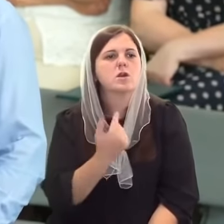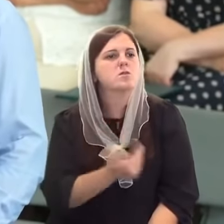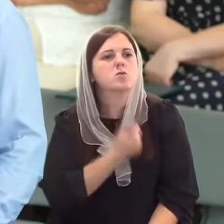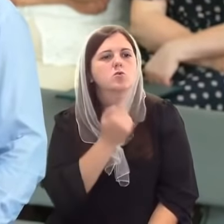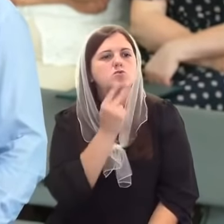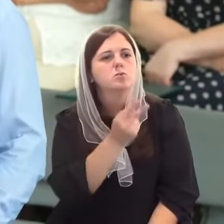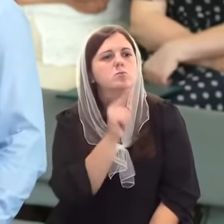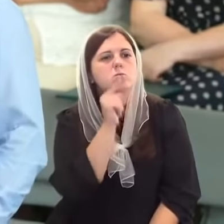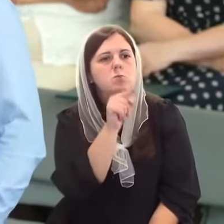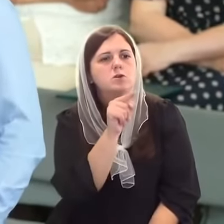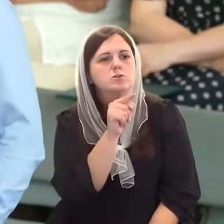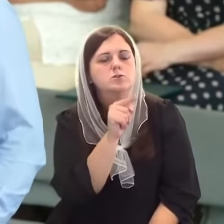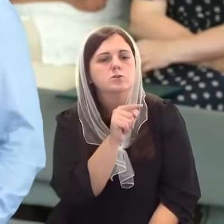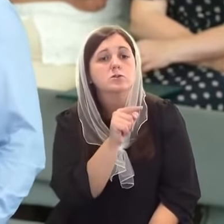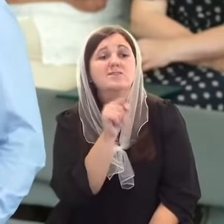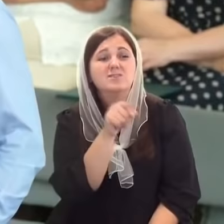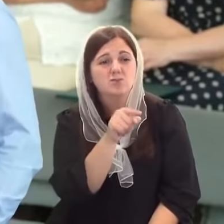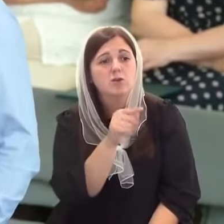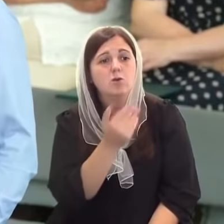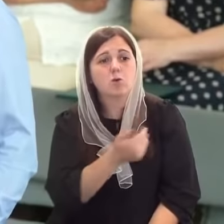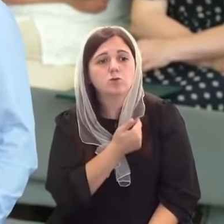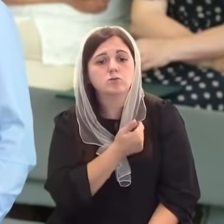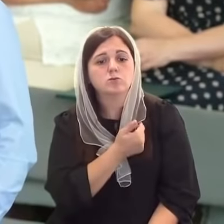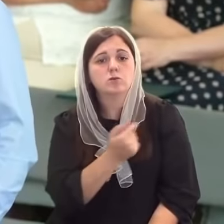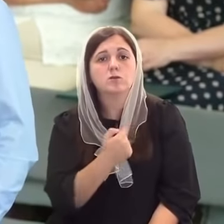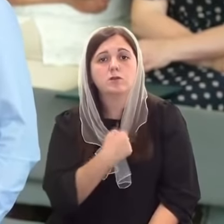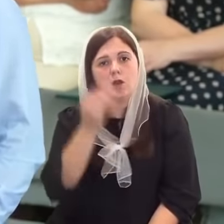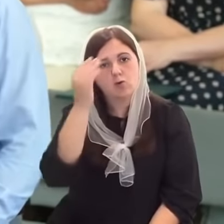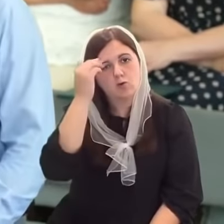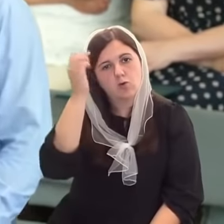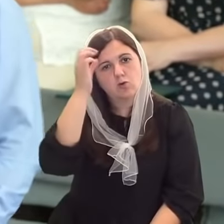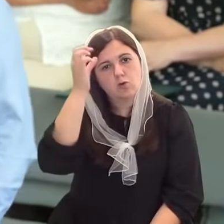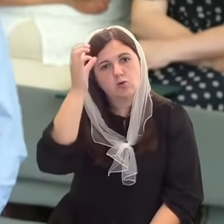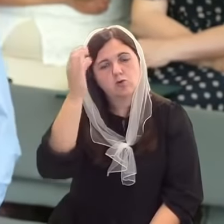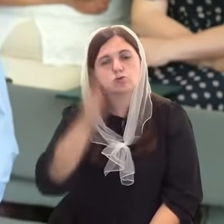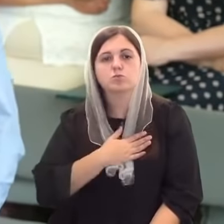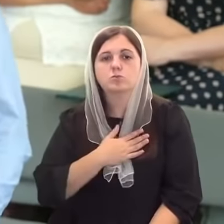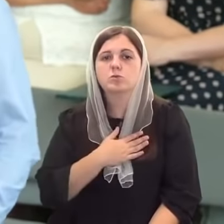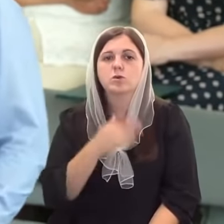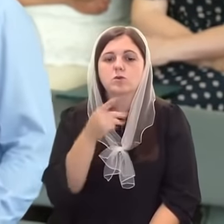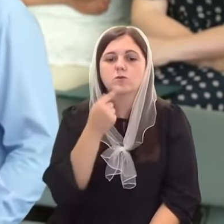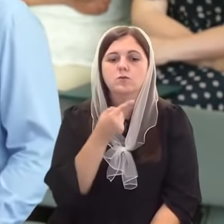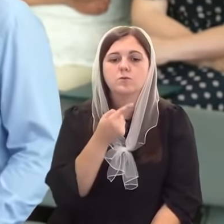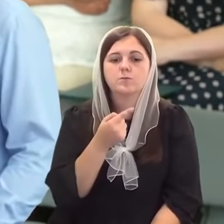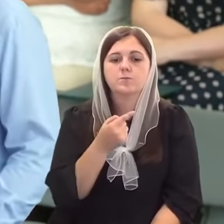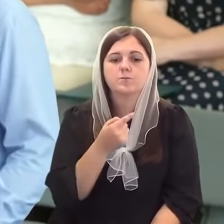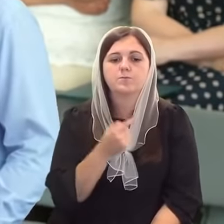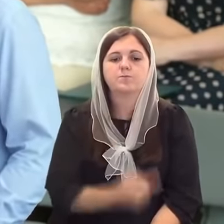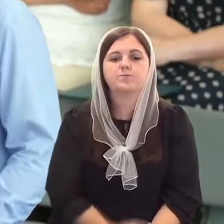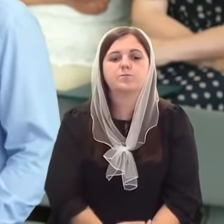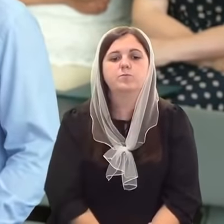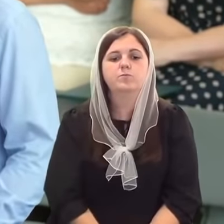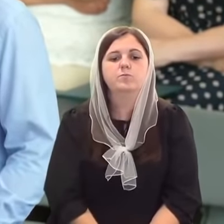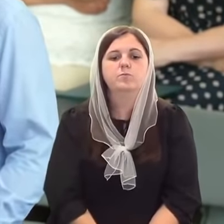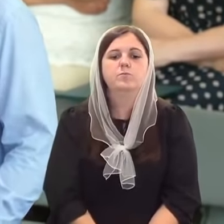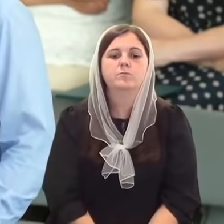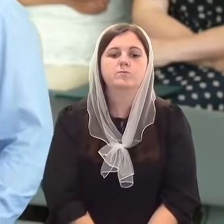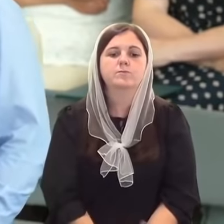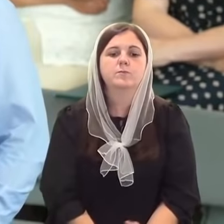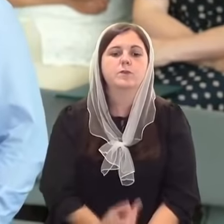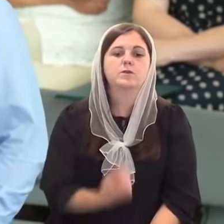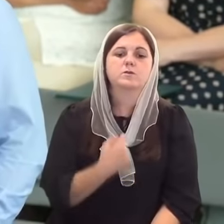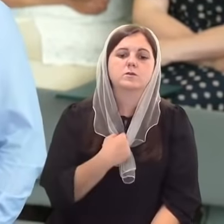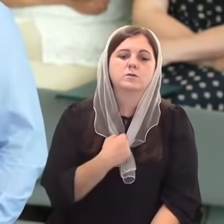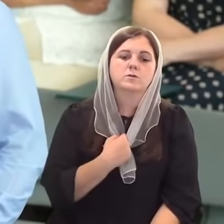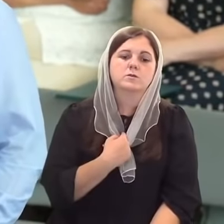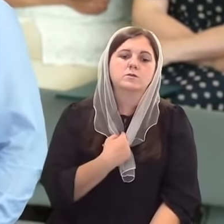тебя видеть. Ты этого хочешь?» Так говорил мой разум. Возможно, это говорил враг душ человеческих. И я